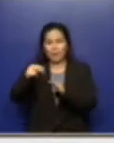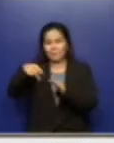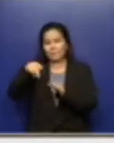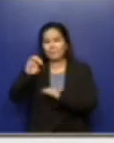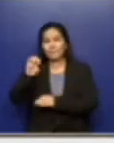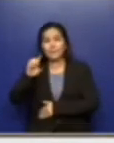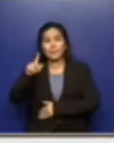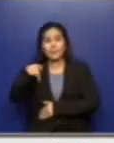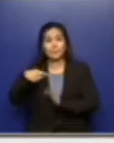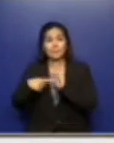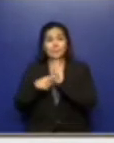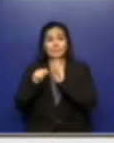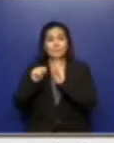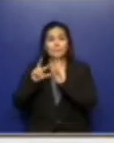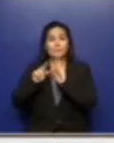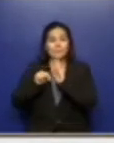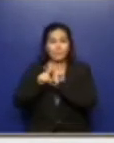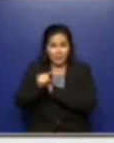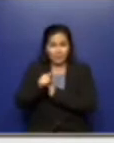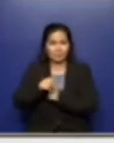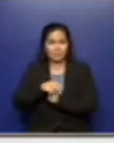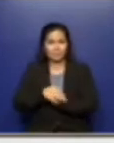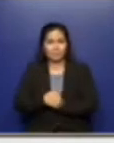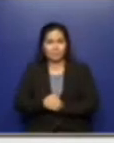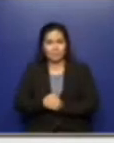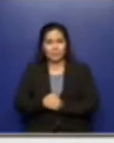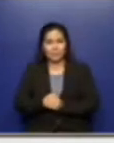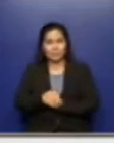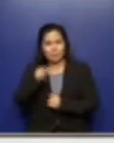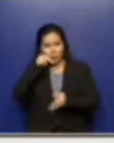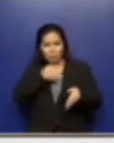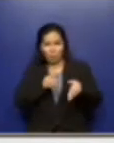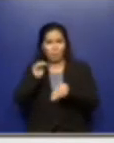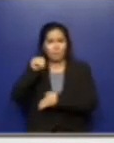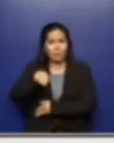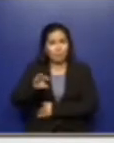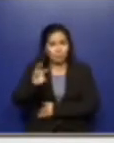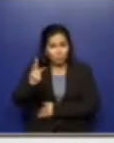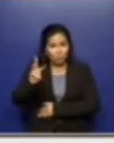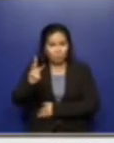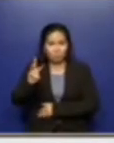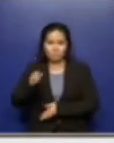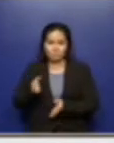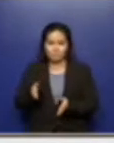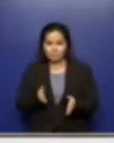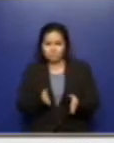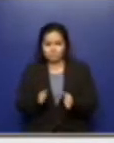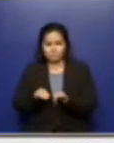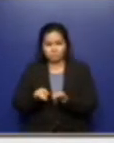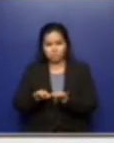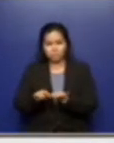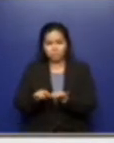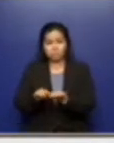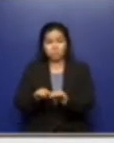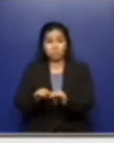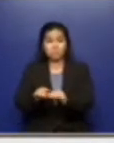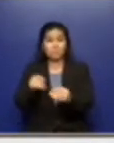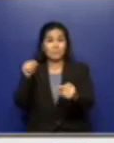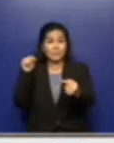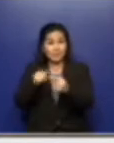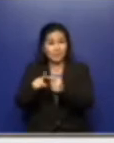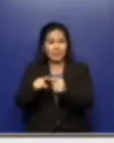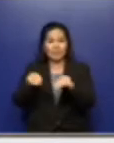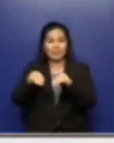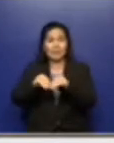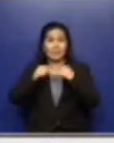านแห่งแรกของประเทศไทยคือเรียกพระราม6ก็จะเข้าคลองละผีพัดไปจนถึงปากน้ำใน